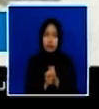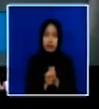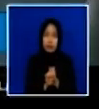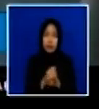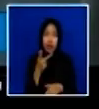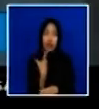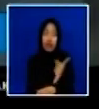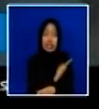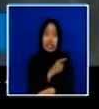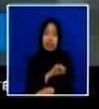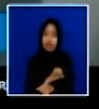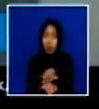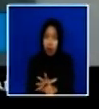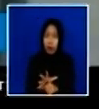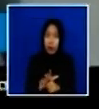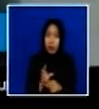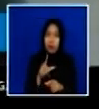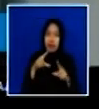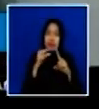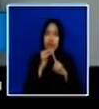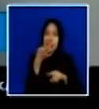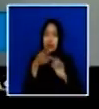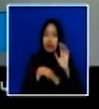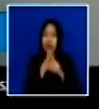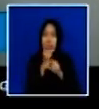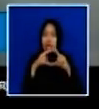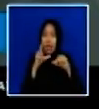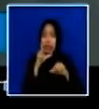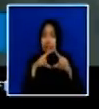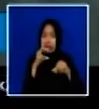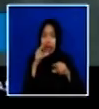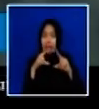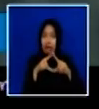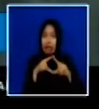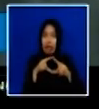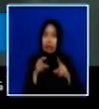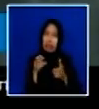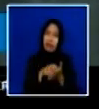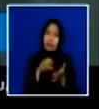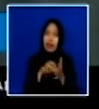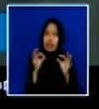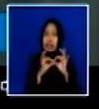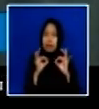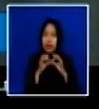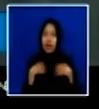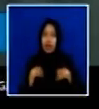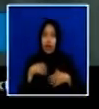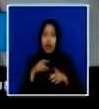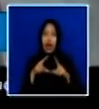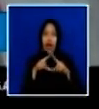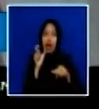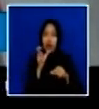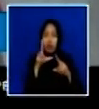vaksinasi untuk kalangan pengacara yang tergabung dalam anggota advokat Dewan pimpinan cabang pernah di Jember digelar di aula barjas